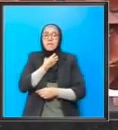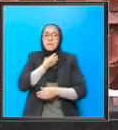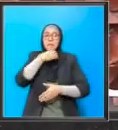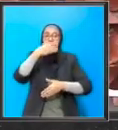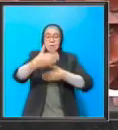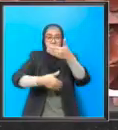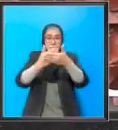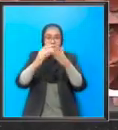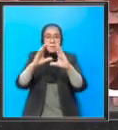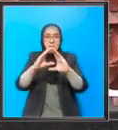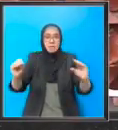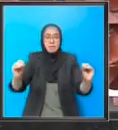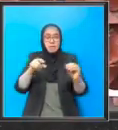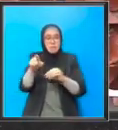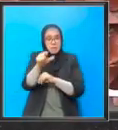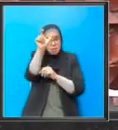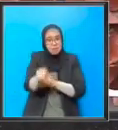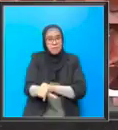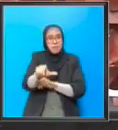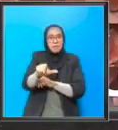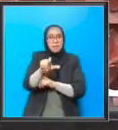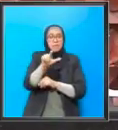tanggani oleh masyarakat